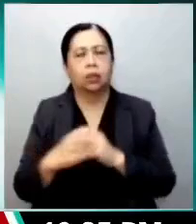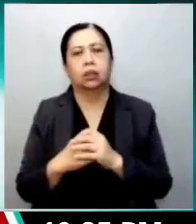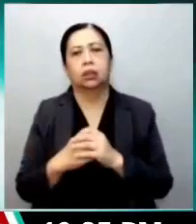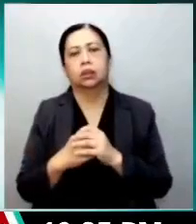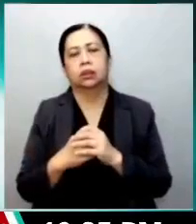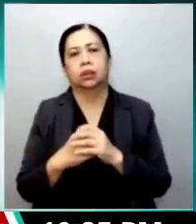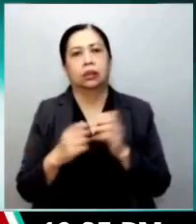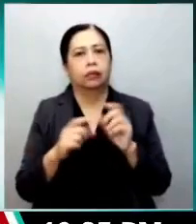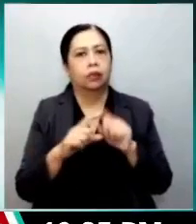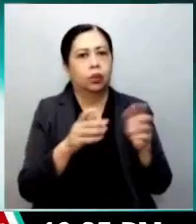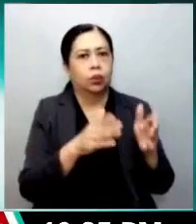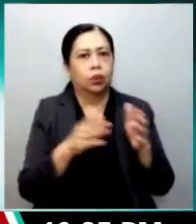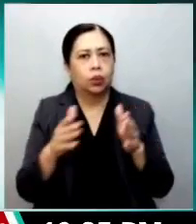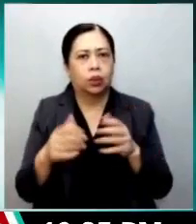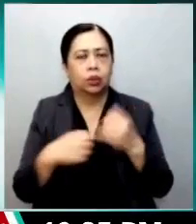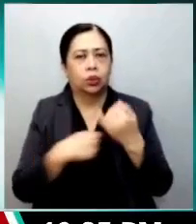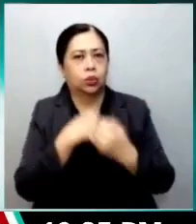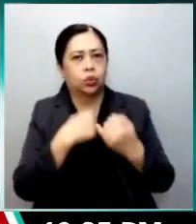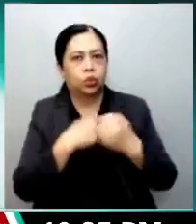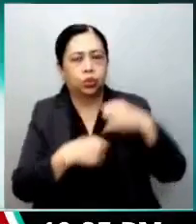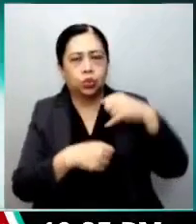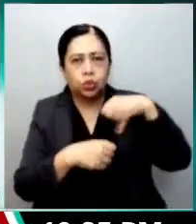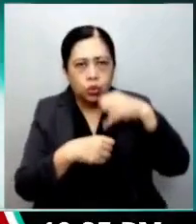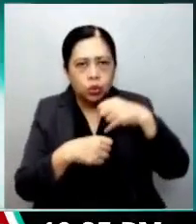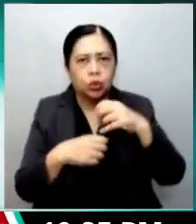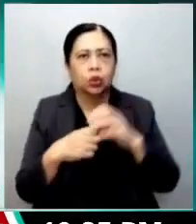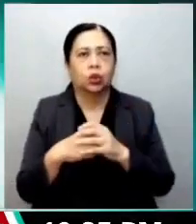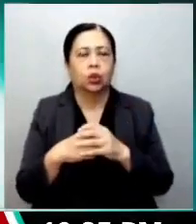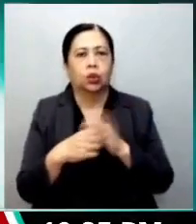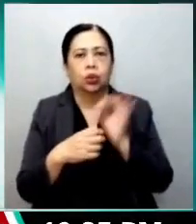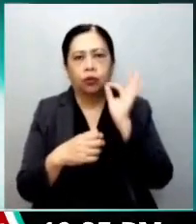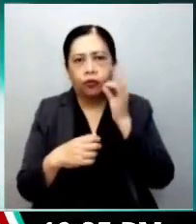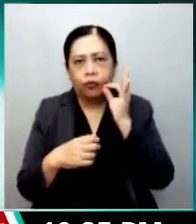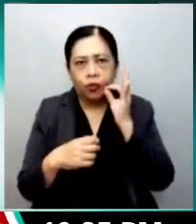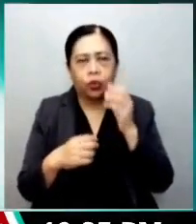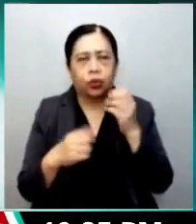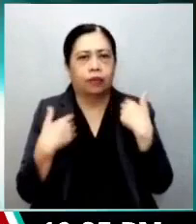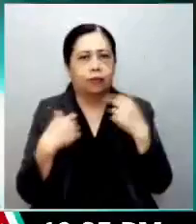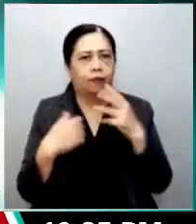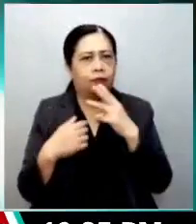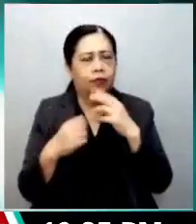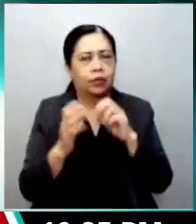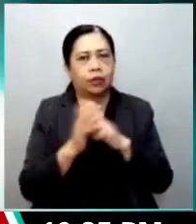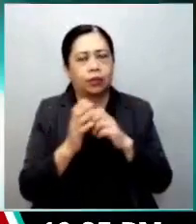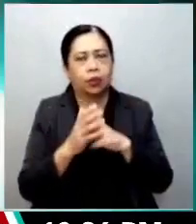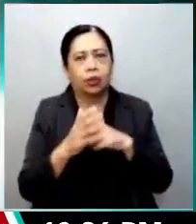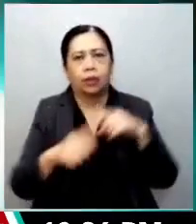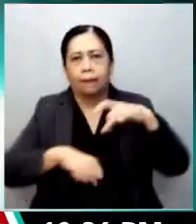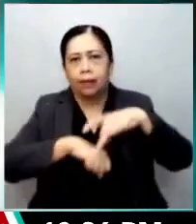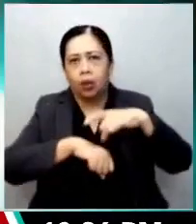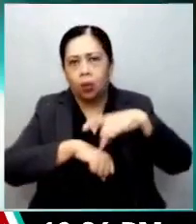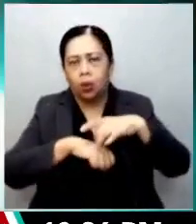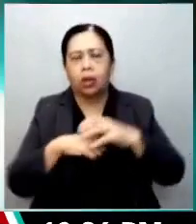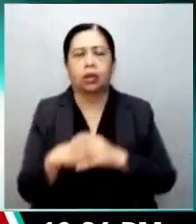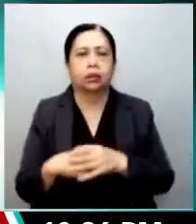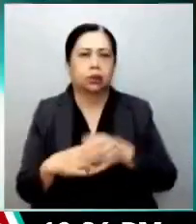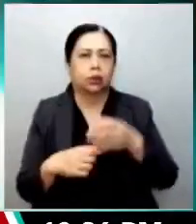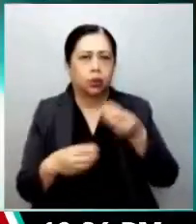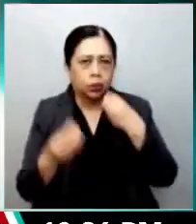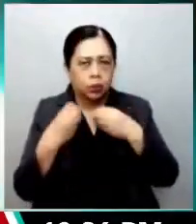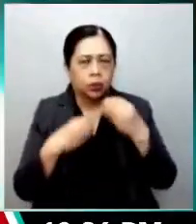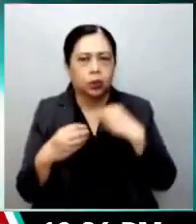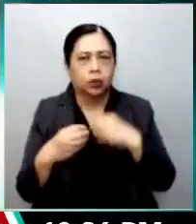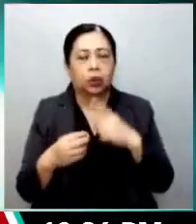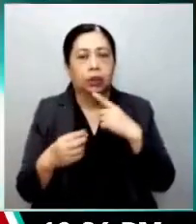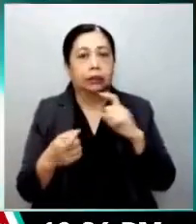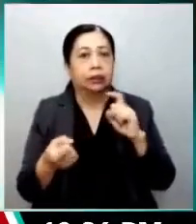mga juices, mga prutas na matubig katulad ng pakwan. Dagdag naman ng pag-asa na bago natin